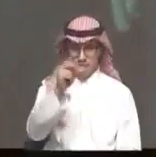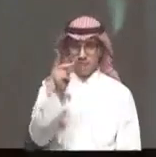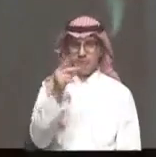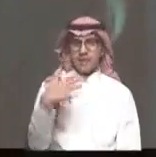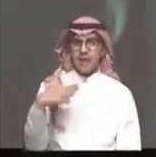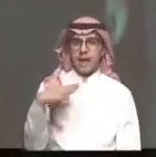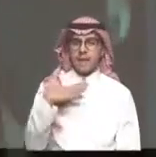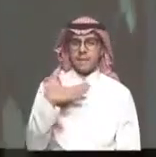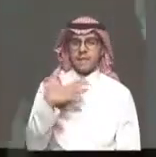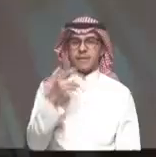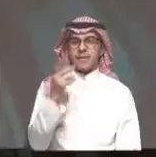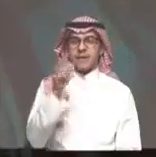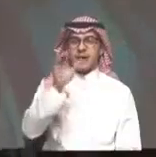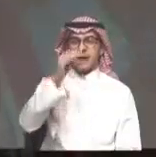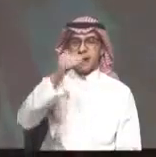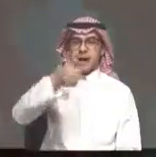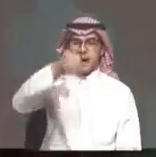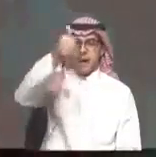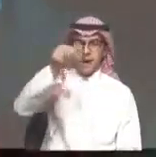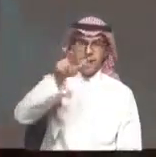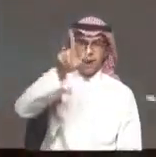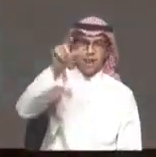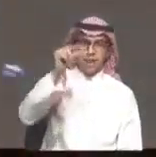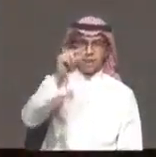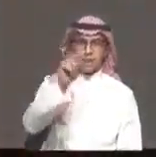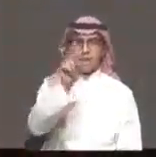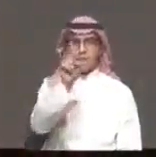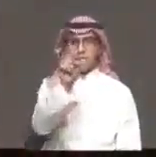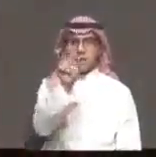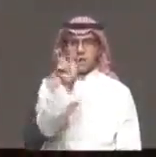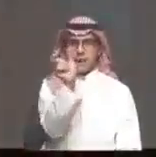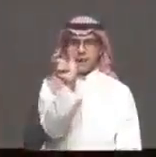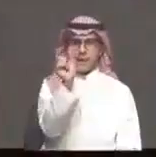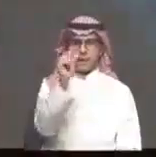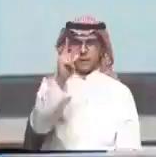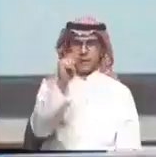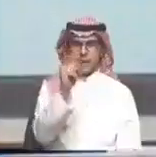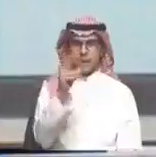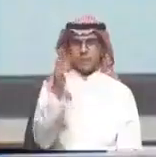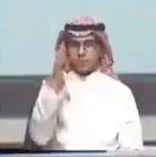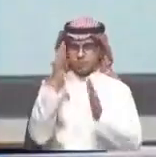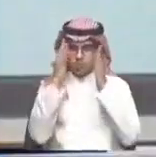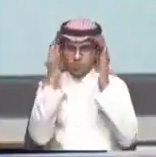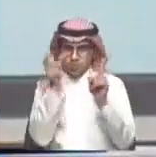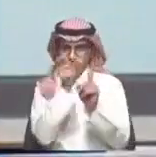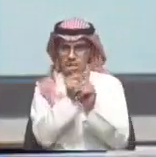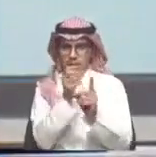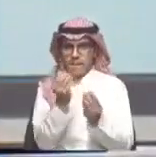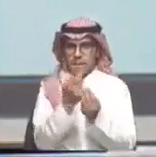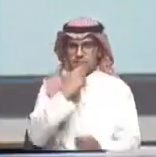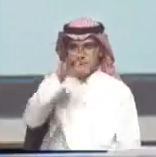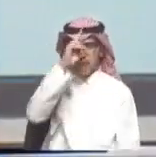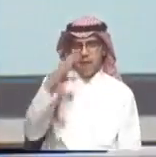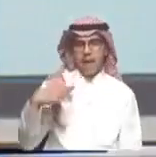فهد وصاحب السمو الملكي الأمير خالد بن بندر بن عبد العزيز مستشار خادم الحرمين الشريفين وصاحب